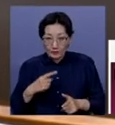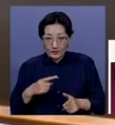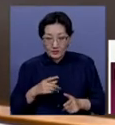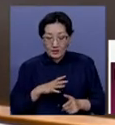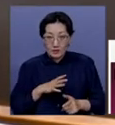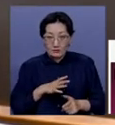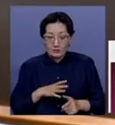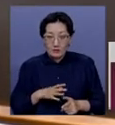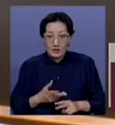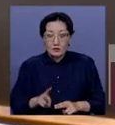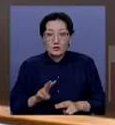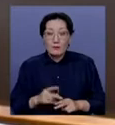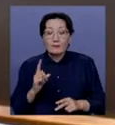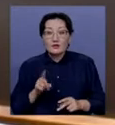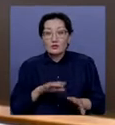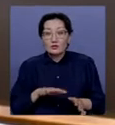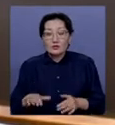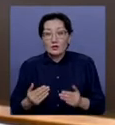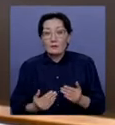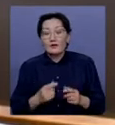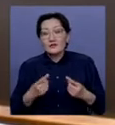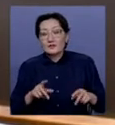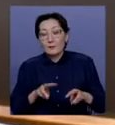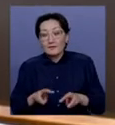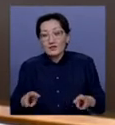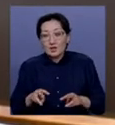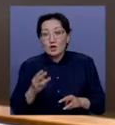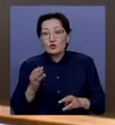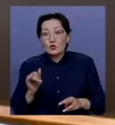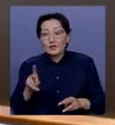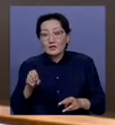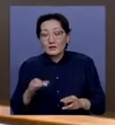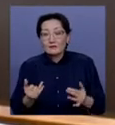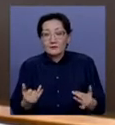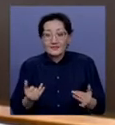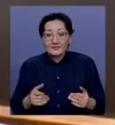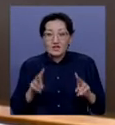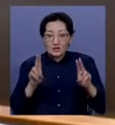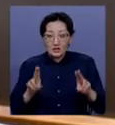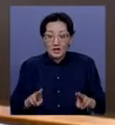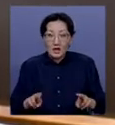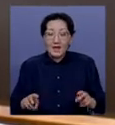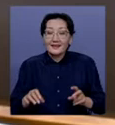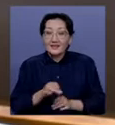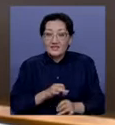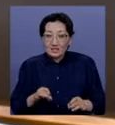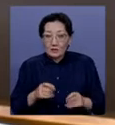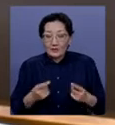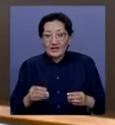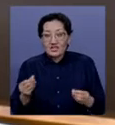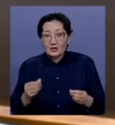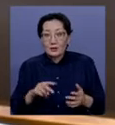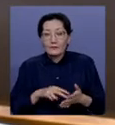деп сендірген болатын. Бір жылдан соң басқа министр атап айтсам, Шүкеев, біз қазір ережелерін қарастырамыз, немесе